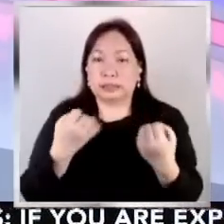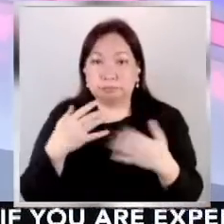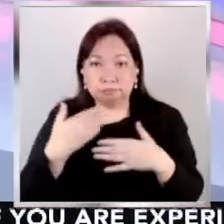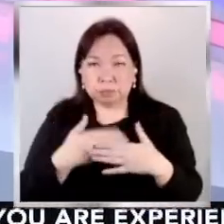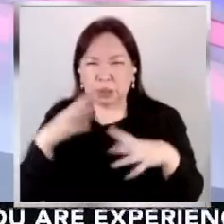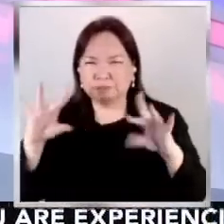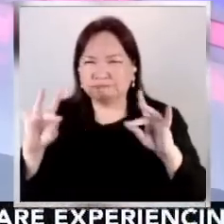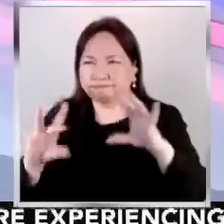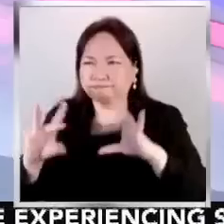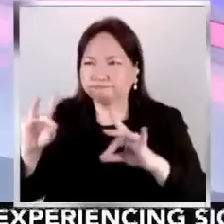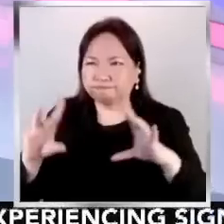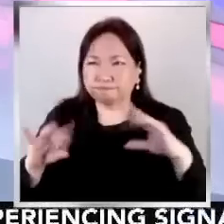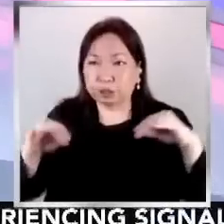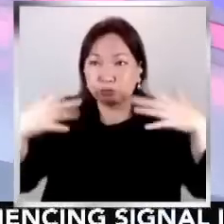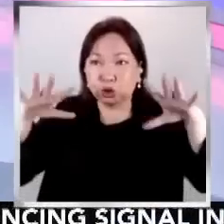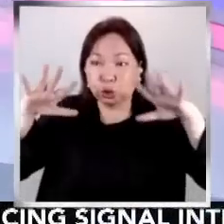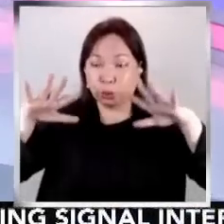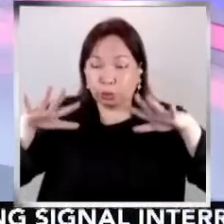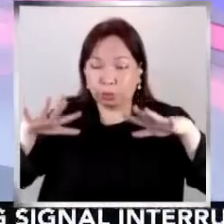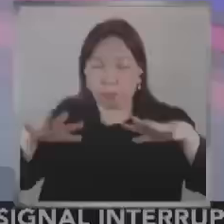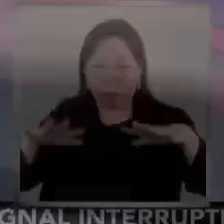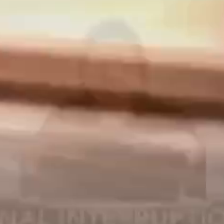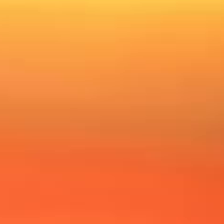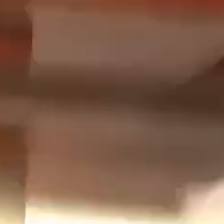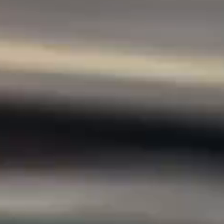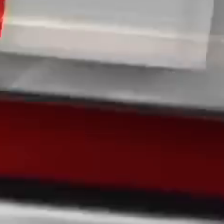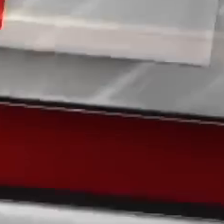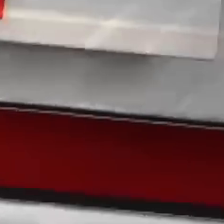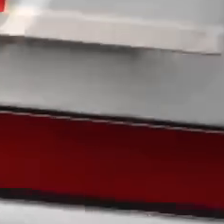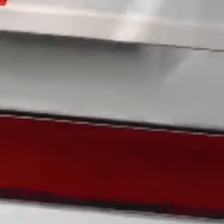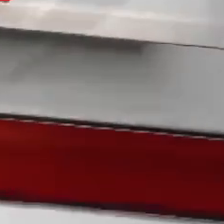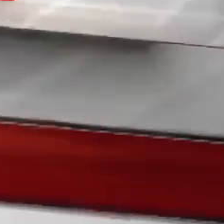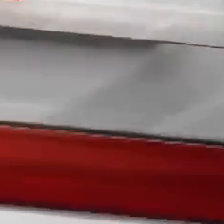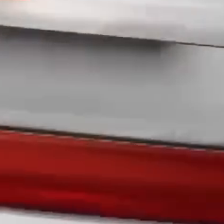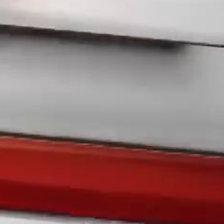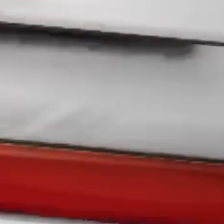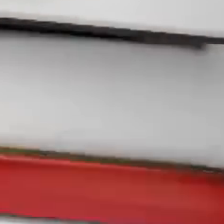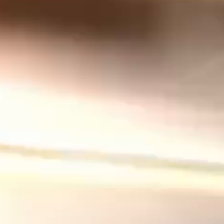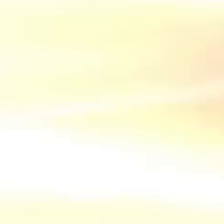paghupa ng baha. At nakatutok live si Bon Aquino. Bon!